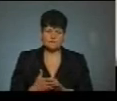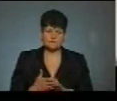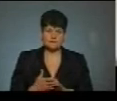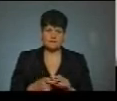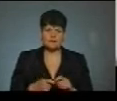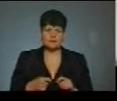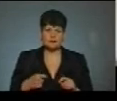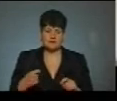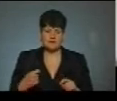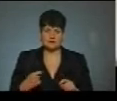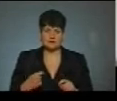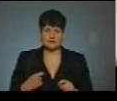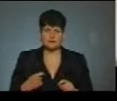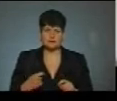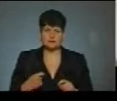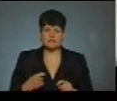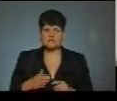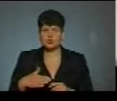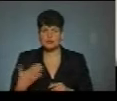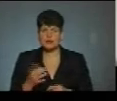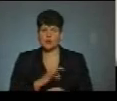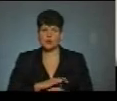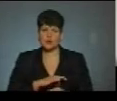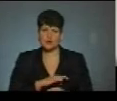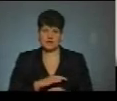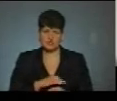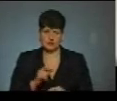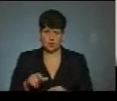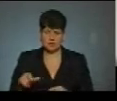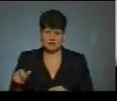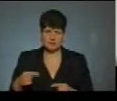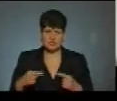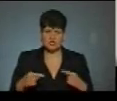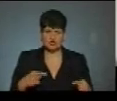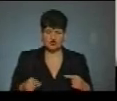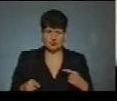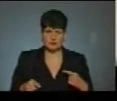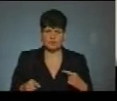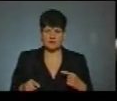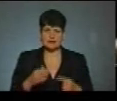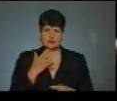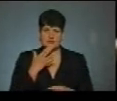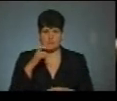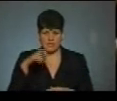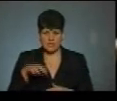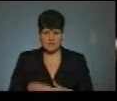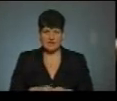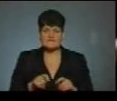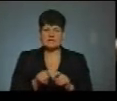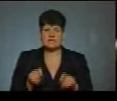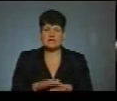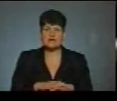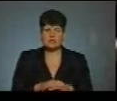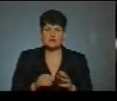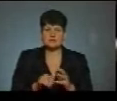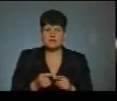стримування попиту зі сторони юридичних осіб, а також інших контрагентів з іноземних країн. Відкриття ринку землі – це